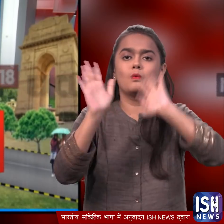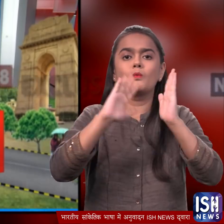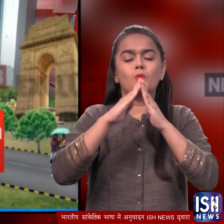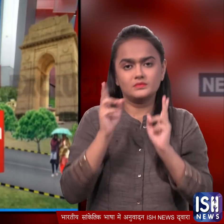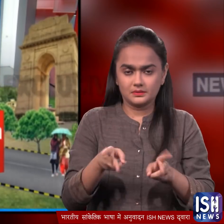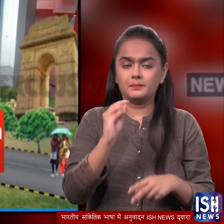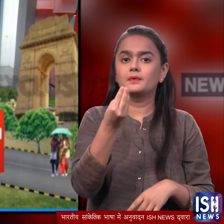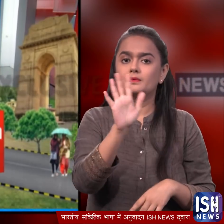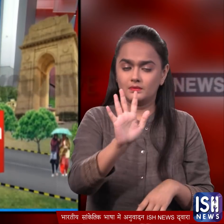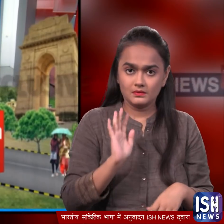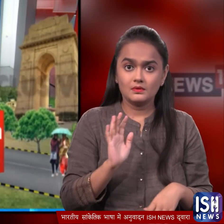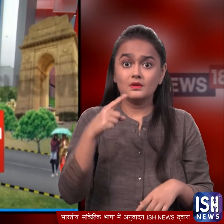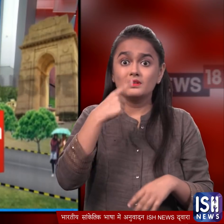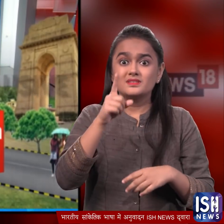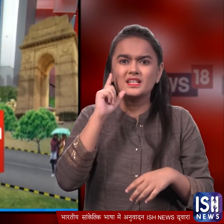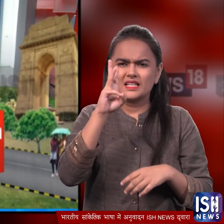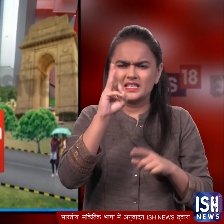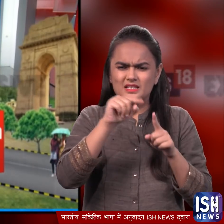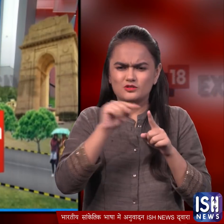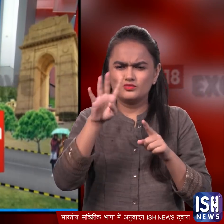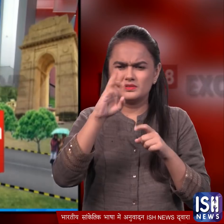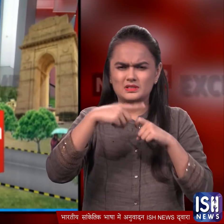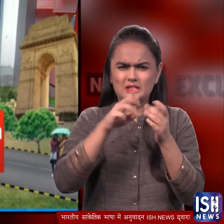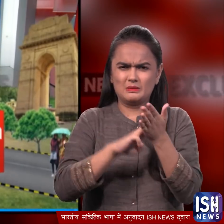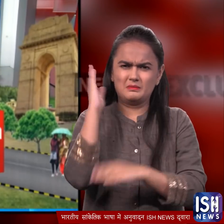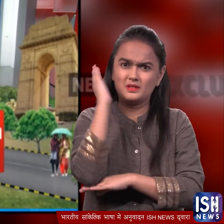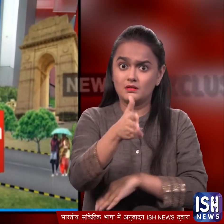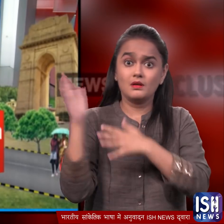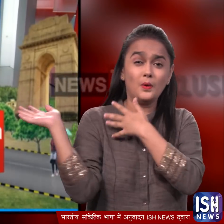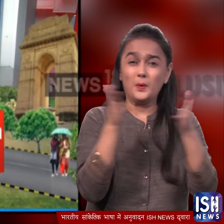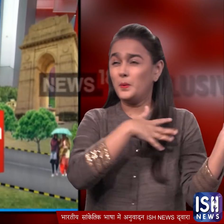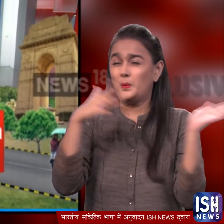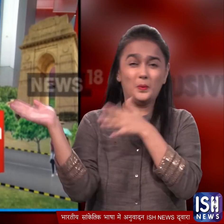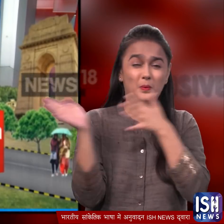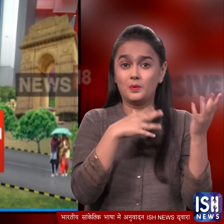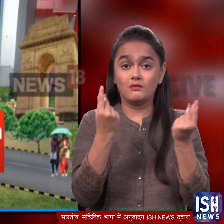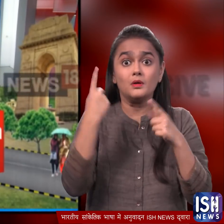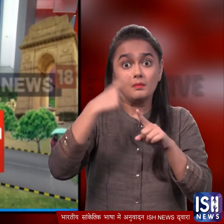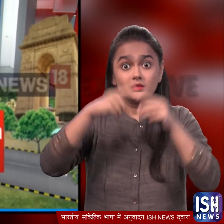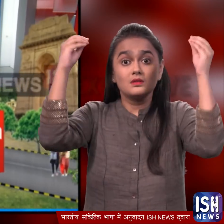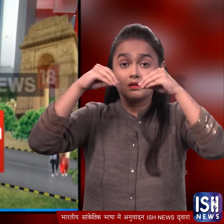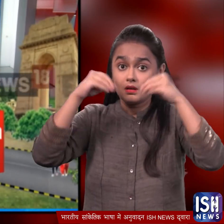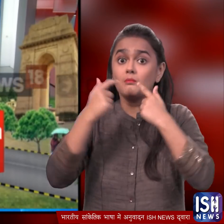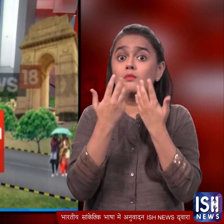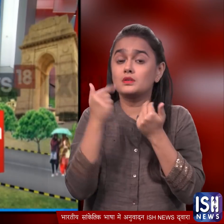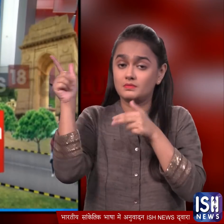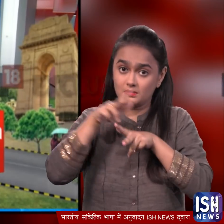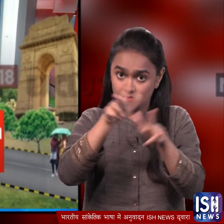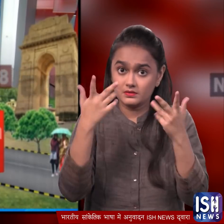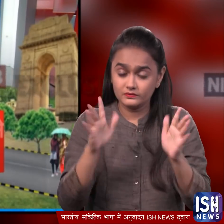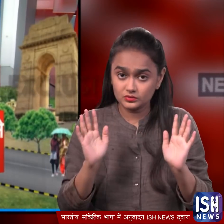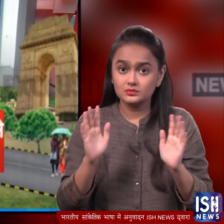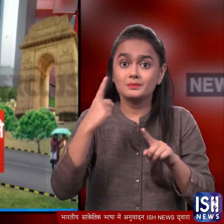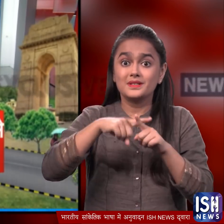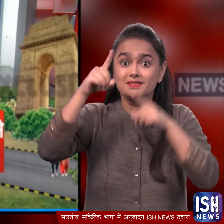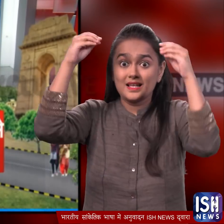अभी मौसम विभाग ने दिल्ली में 30 से 40 किलोमीटर प्रति घंटे की रफ्तार से हवा चलने के साथ जोरदार बारिश की संभावना जताई है। यही नहीं,